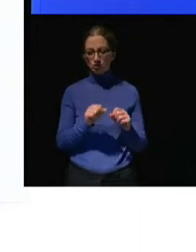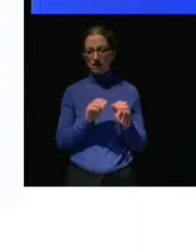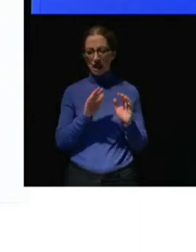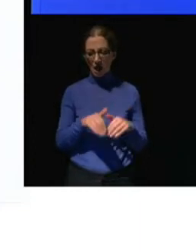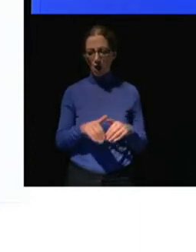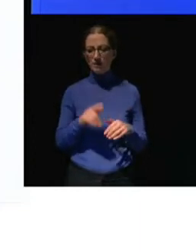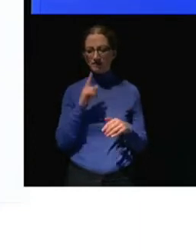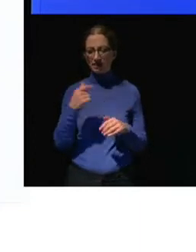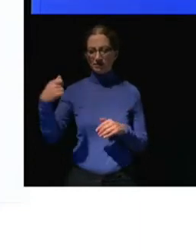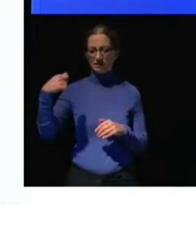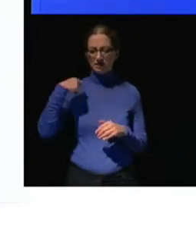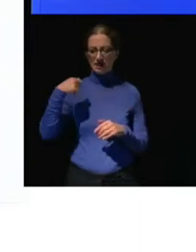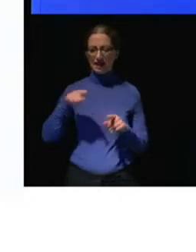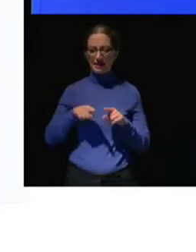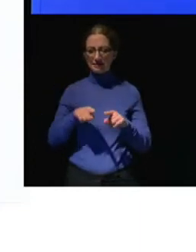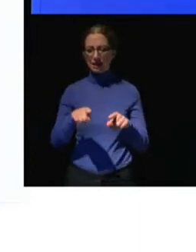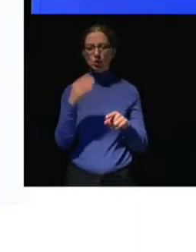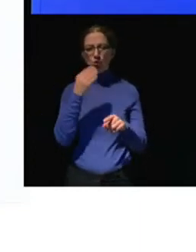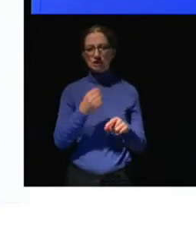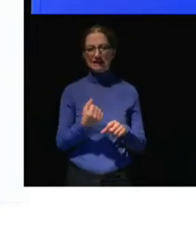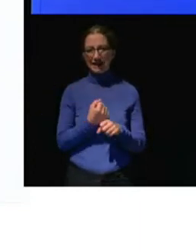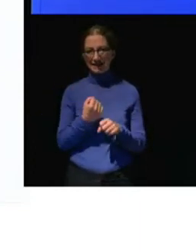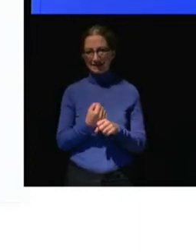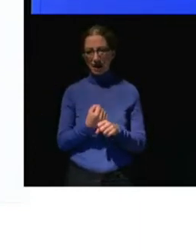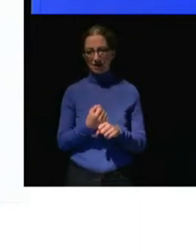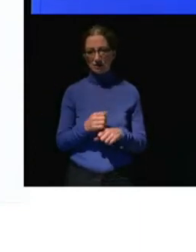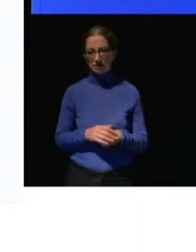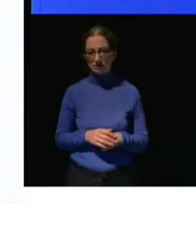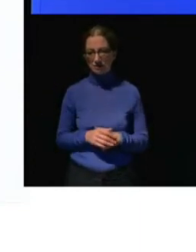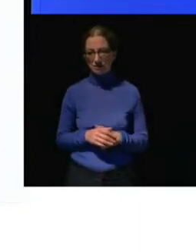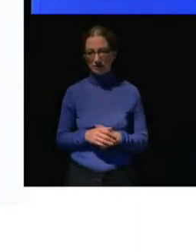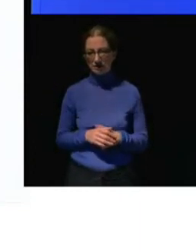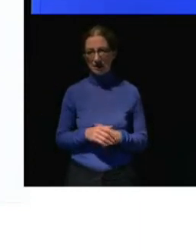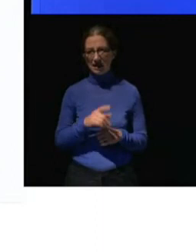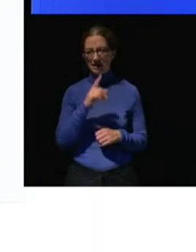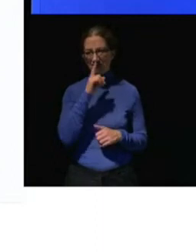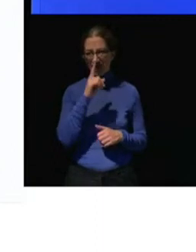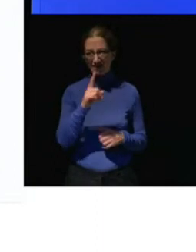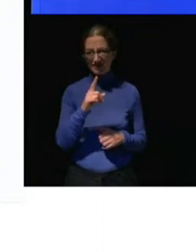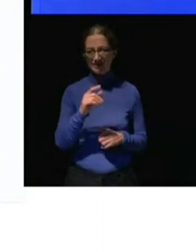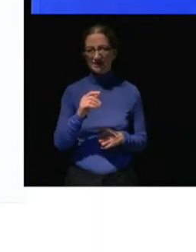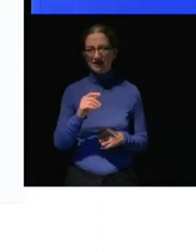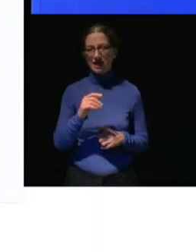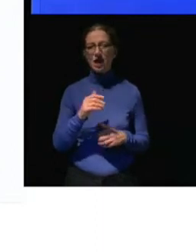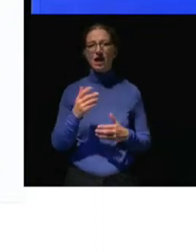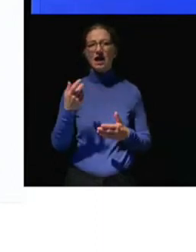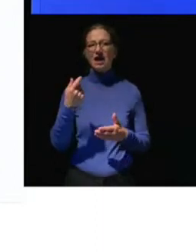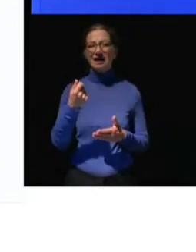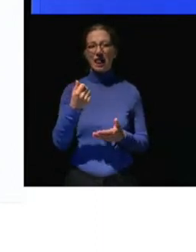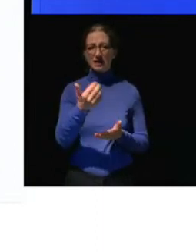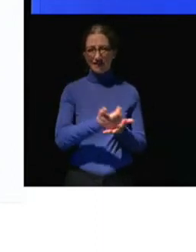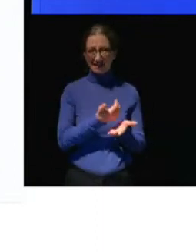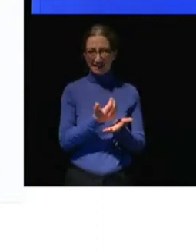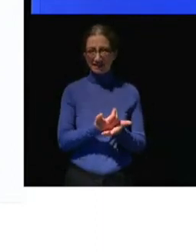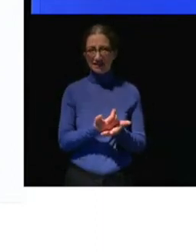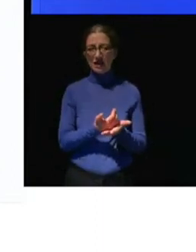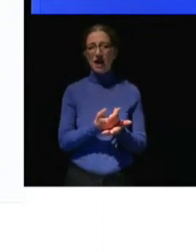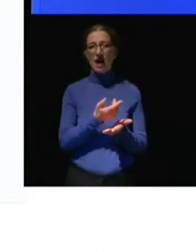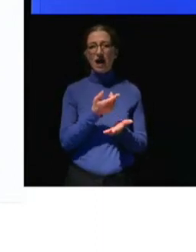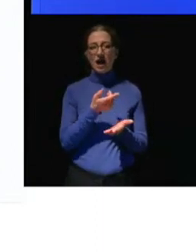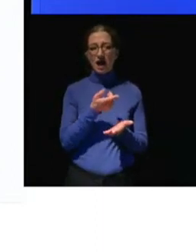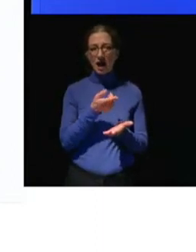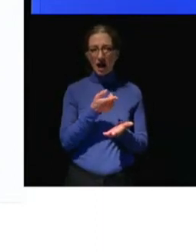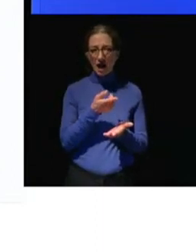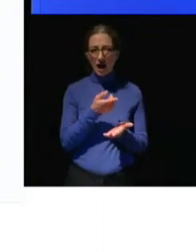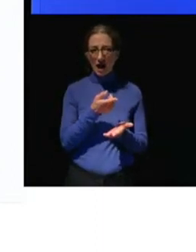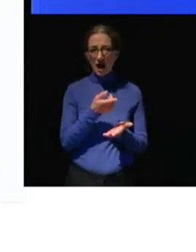von Beiträgen gleichzeitig der künstlerischen Tätigkeit nachzugehen. Wenn dabei Honorare eingenommen werden, die aber nicht zum Leben reichen,